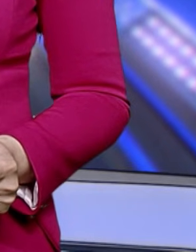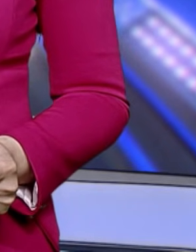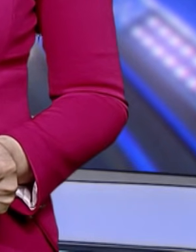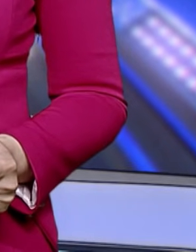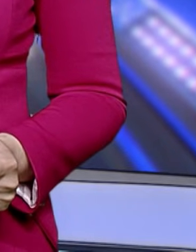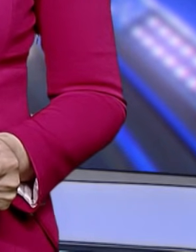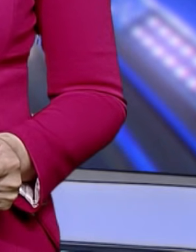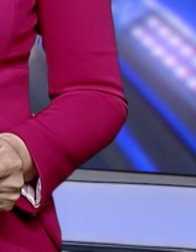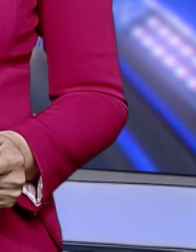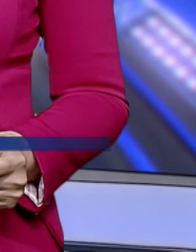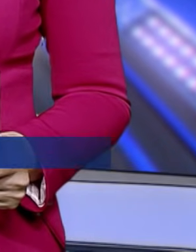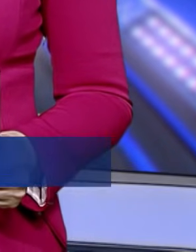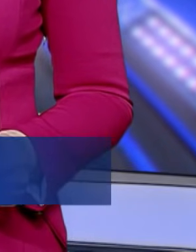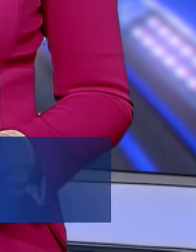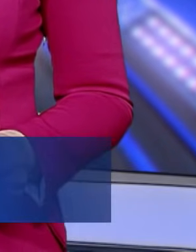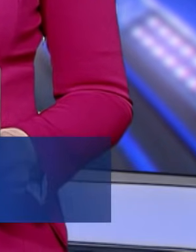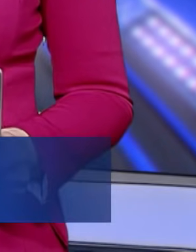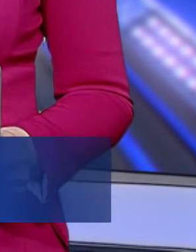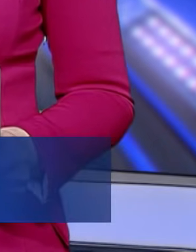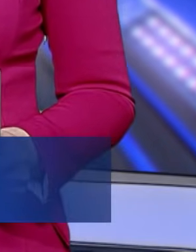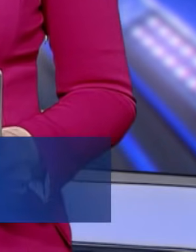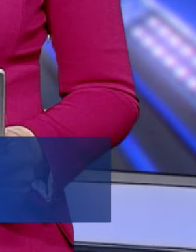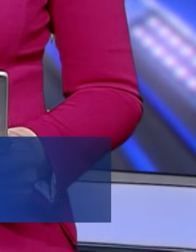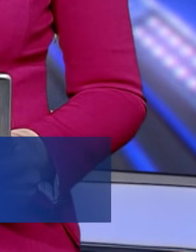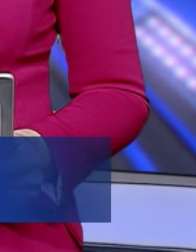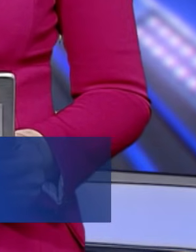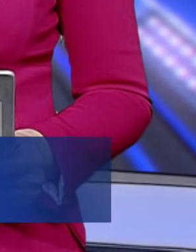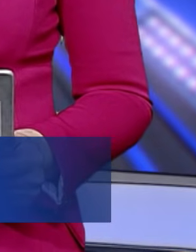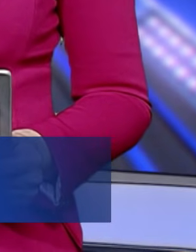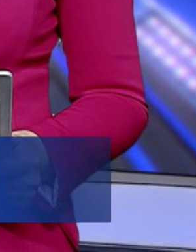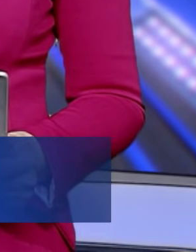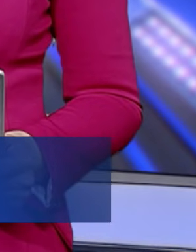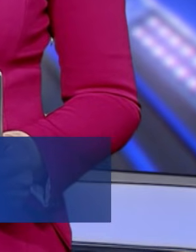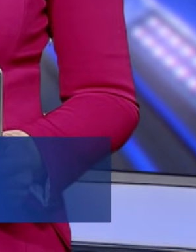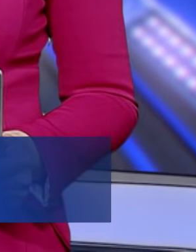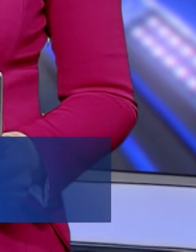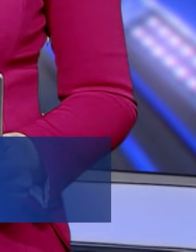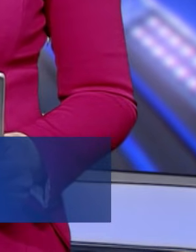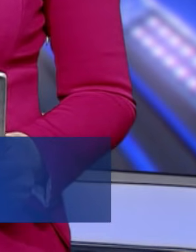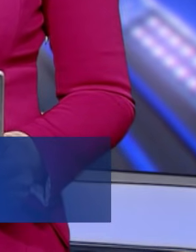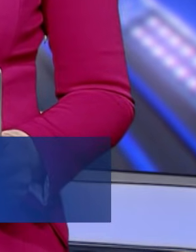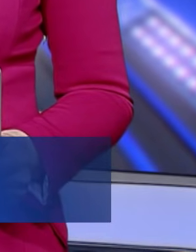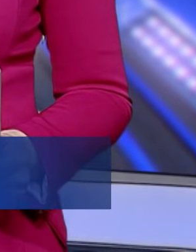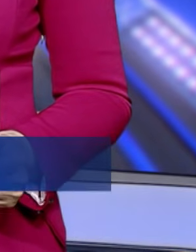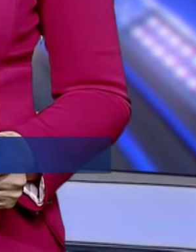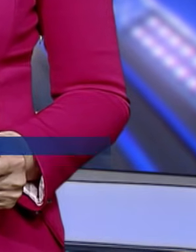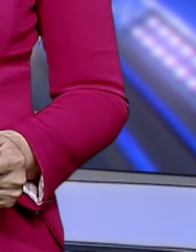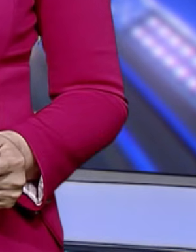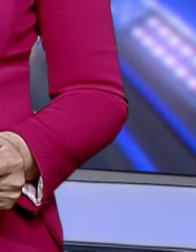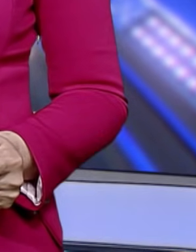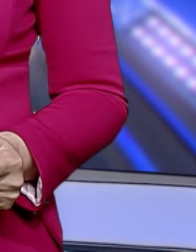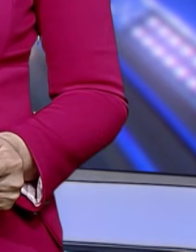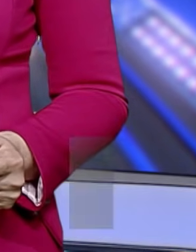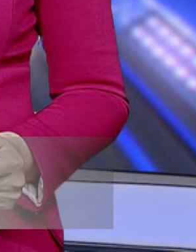Монголын шатарчдын төлөөлөл төрийн дээд одон медалаар шагнагдаад байсан билээ. Тэгвэл өнөөдөр төрийн дээд одонгоор шагнагдсан шатарчдаан Монголын шатрын